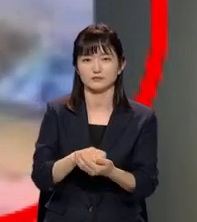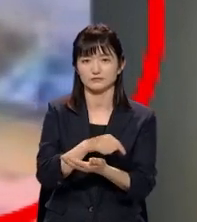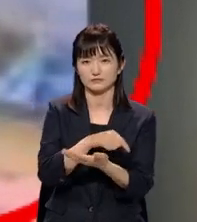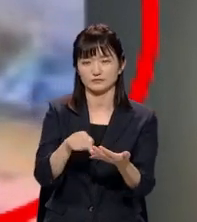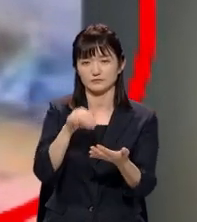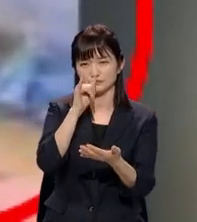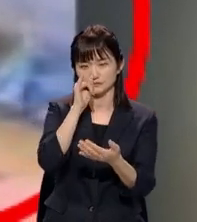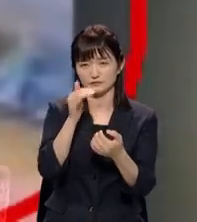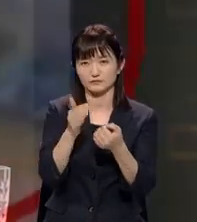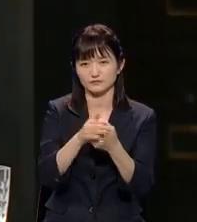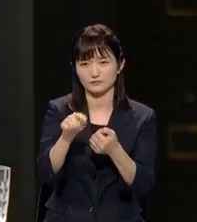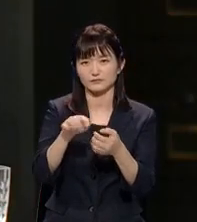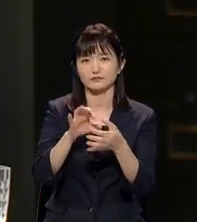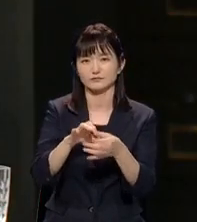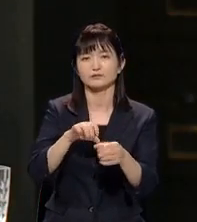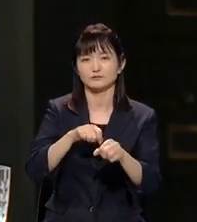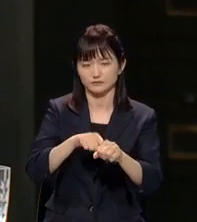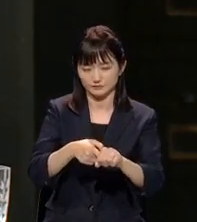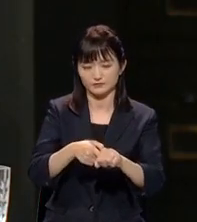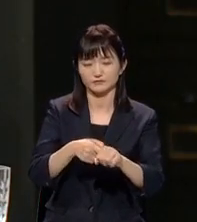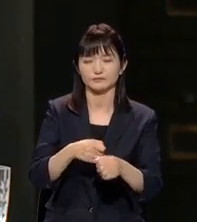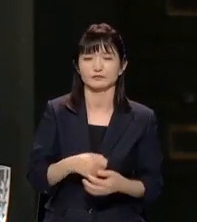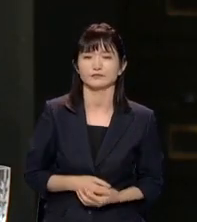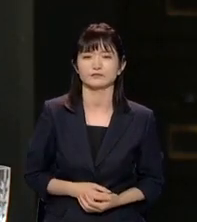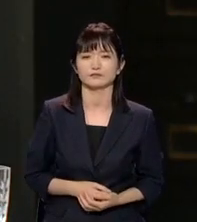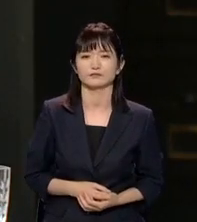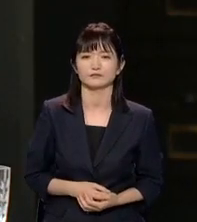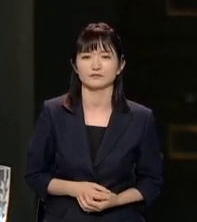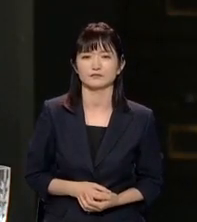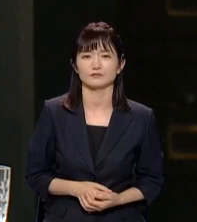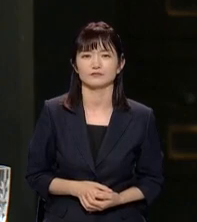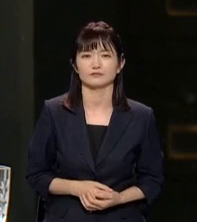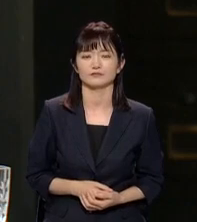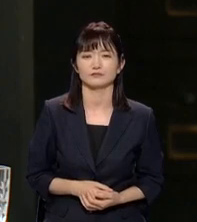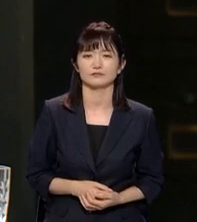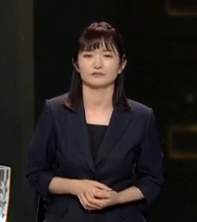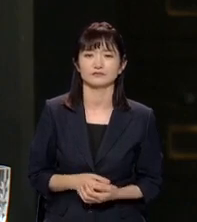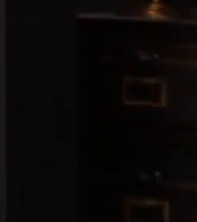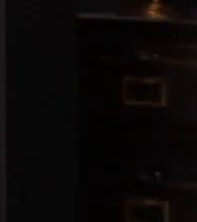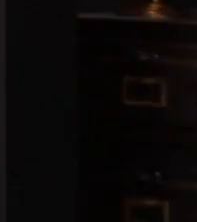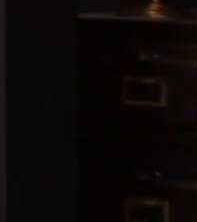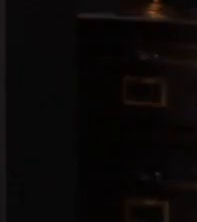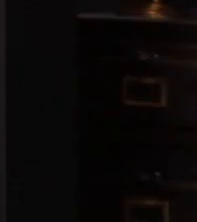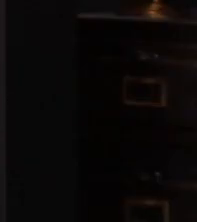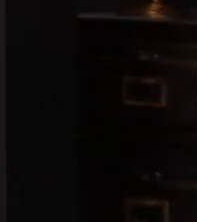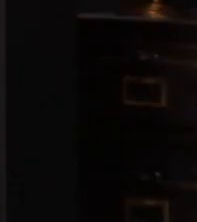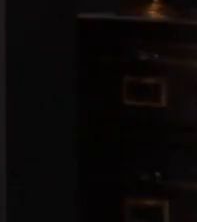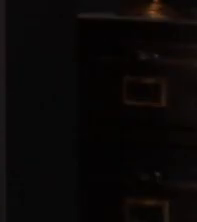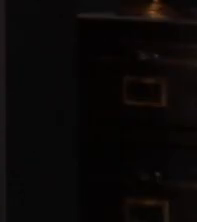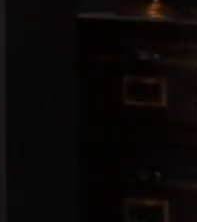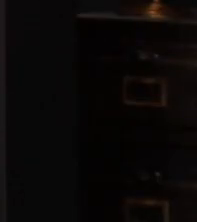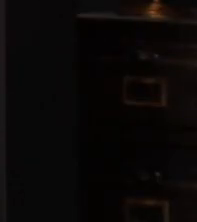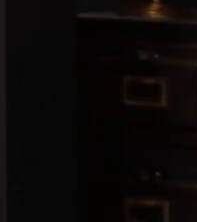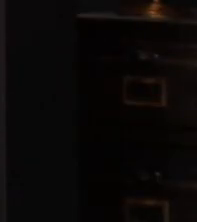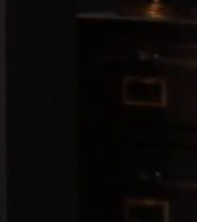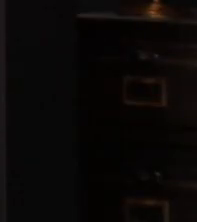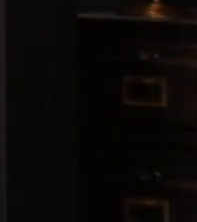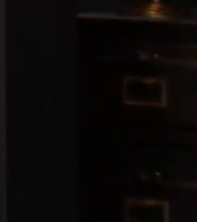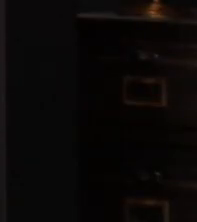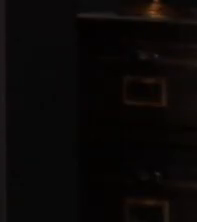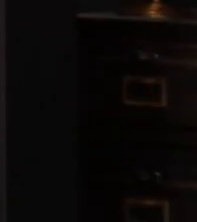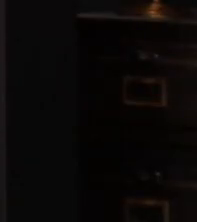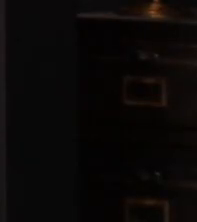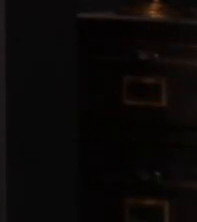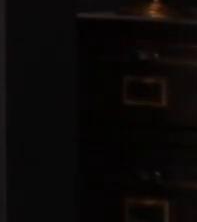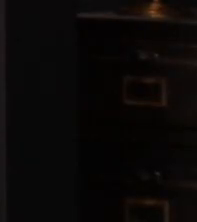믿습니다 그렇군요 알겠습니다 첫 번째 사건 일단 이렇게 정리하고요 사건의 진실을 추적하고